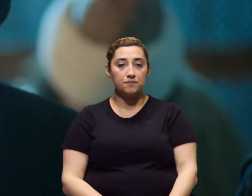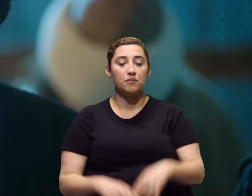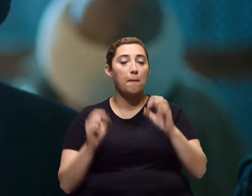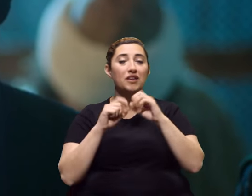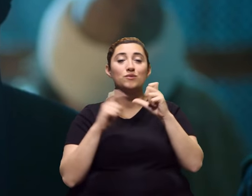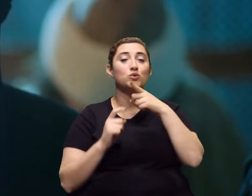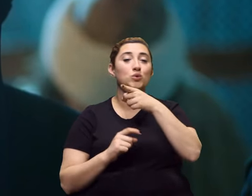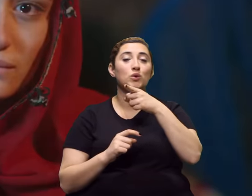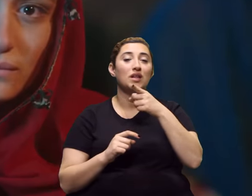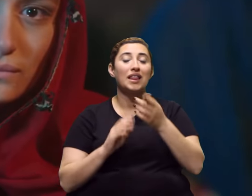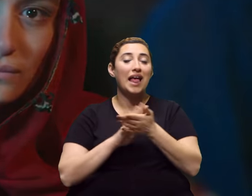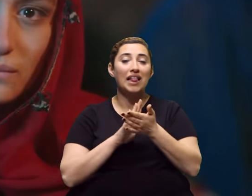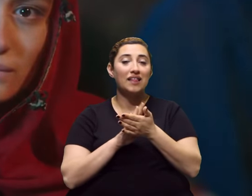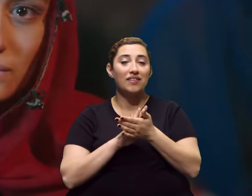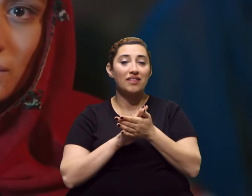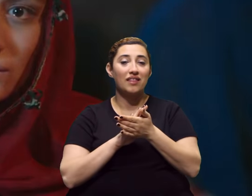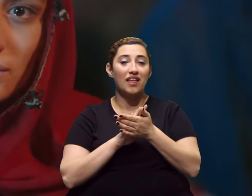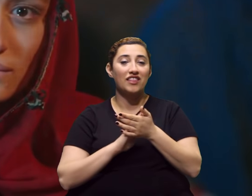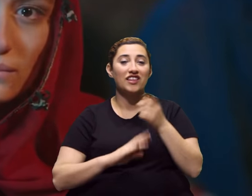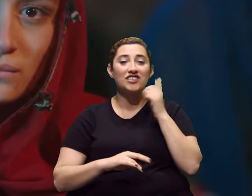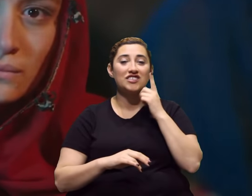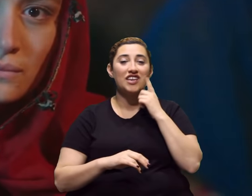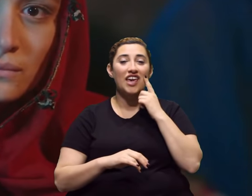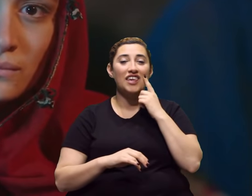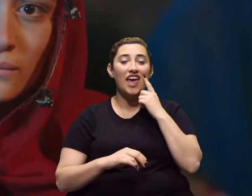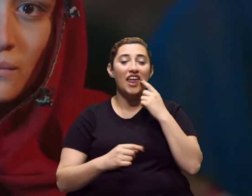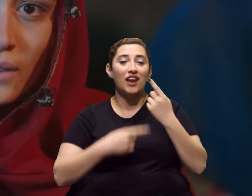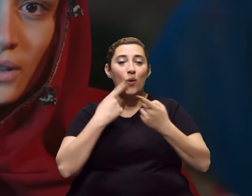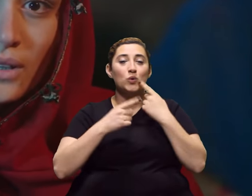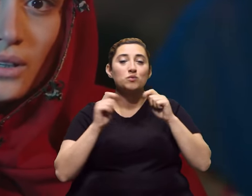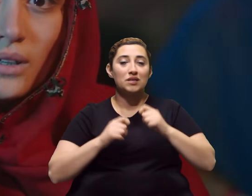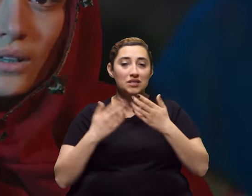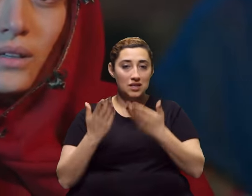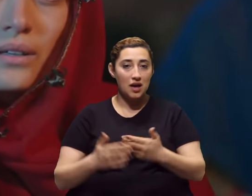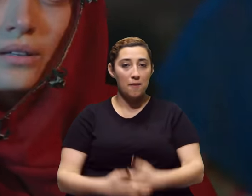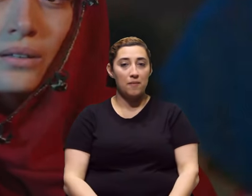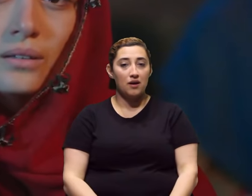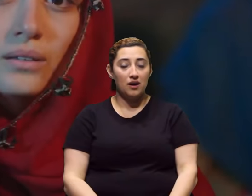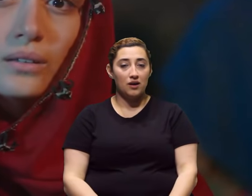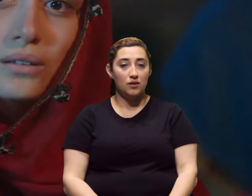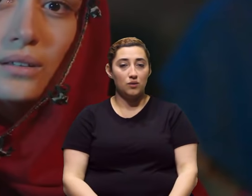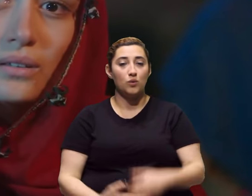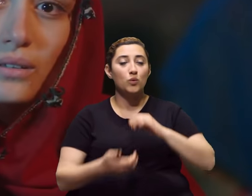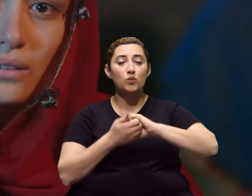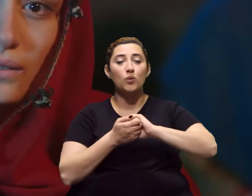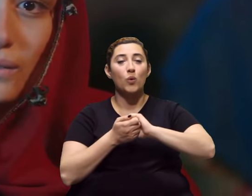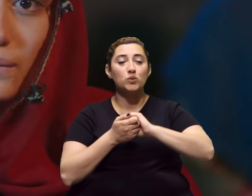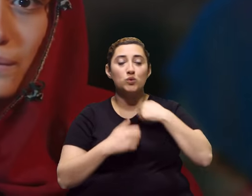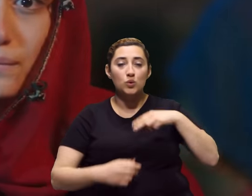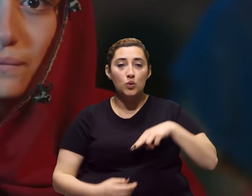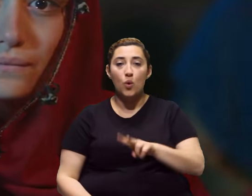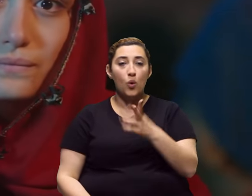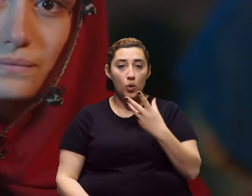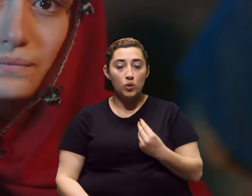Bacım Sultan ilinden, şeker damlar dilinden. Bacım Sultan derin bir iç çekti. Dost bağının